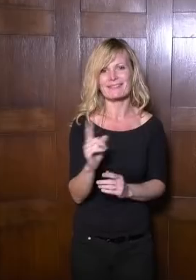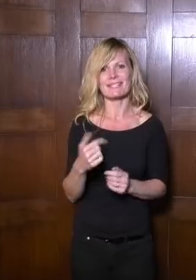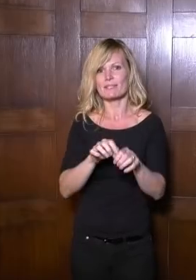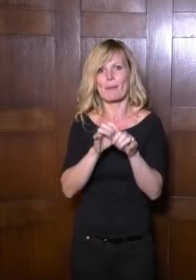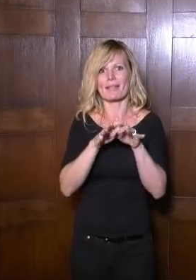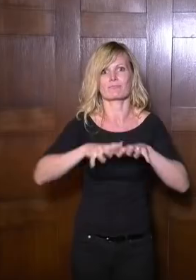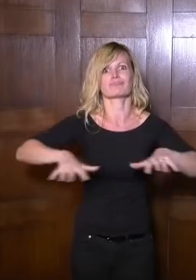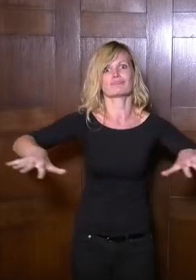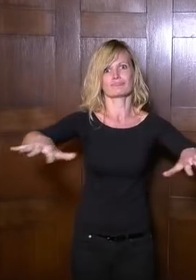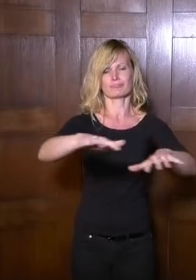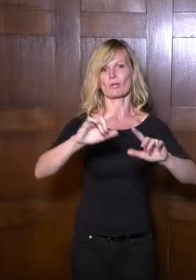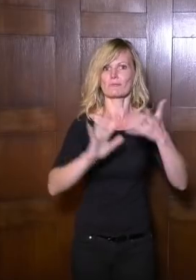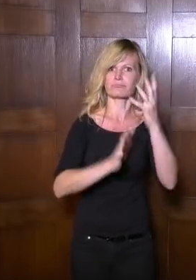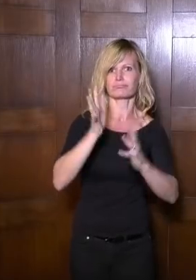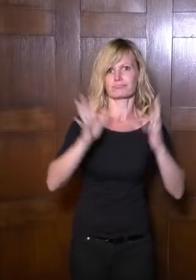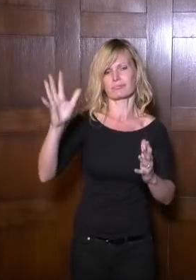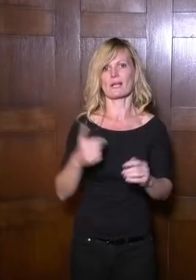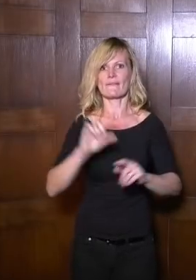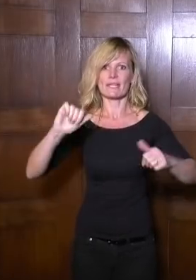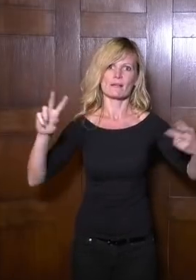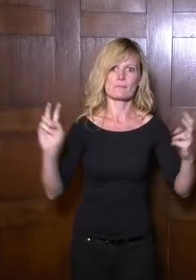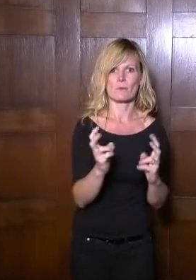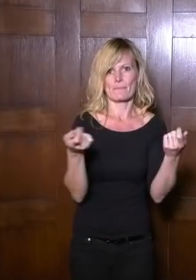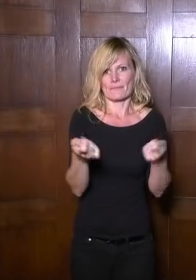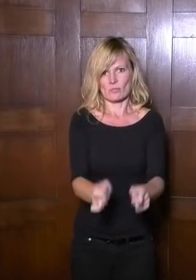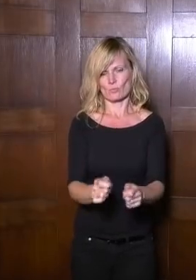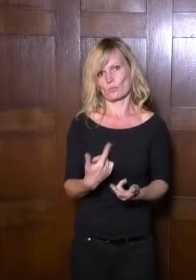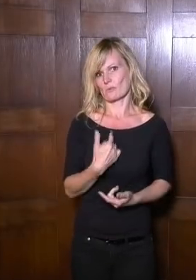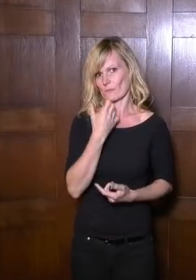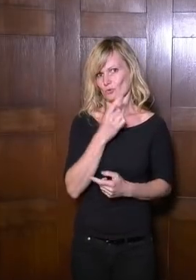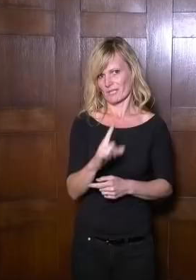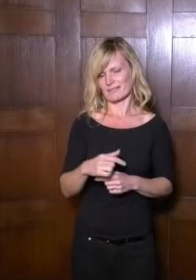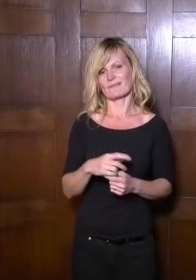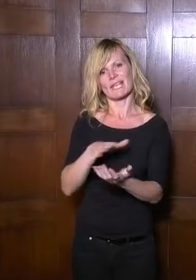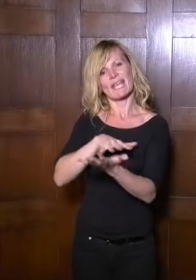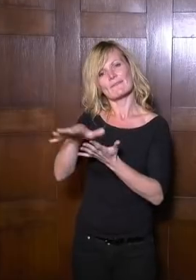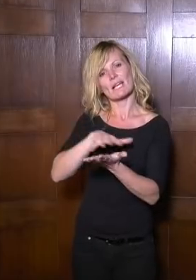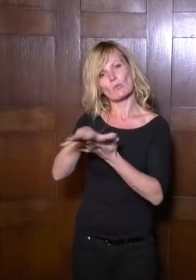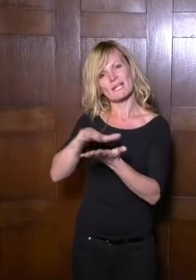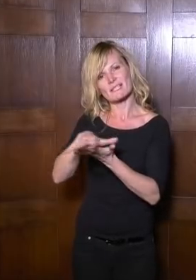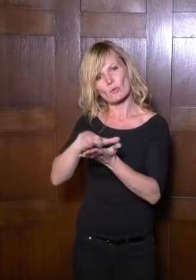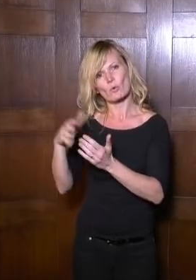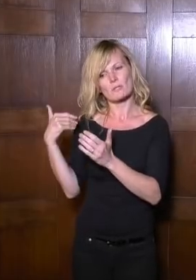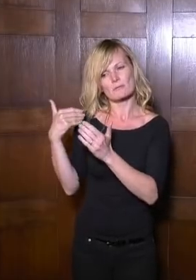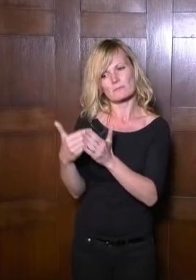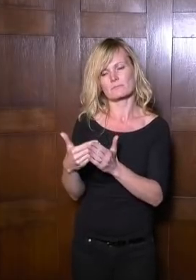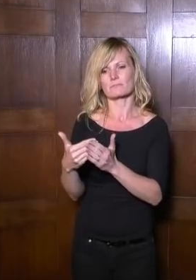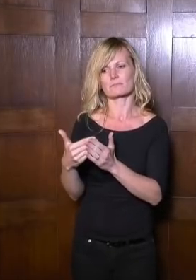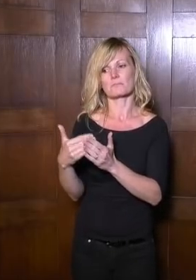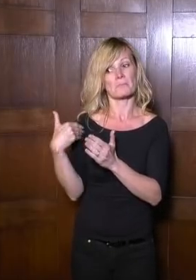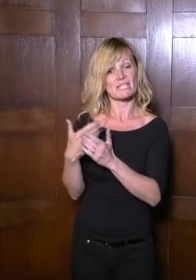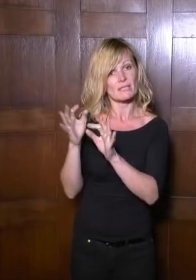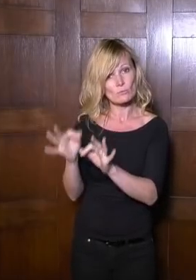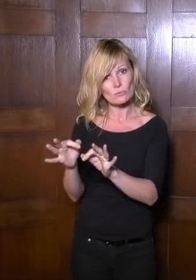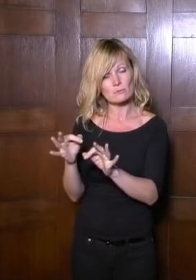dass wir nicht wieder einen Lockdown riskieren. Eine Evaluation, was war gut, was hat sich bewährt, was